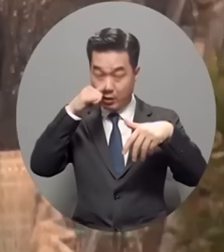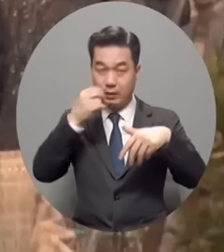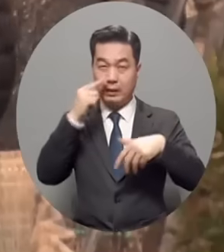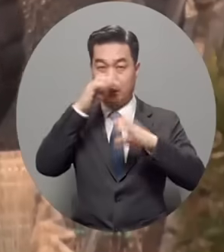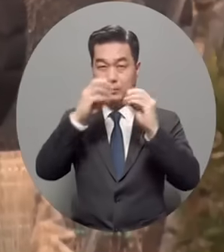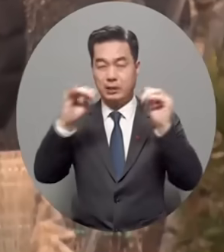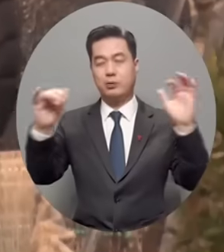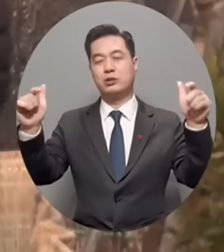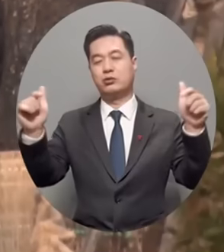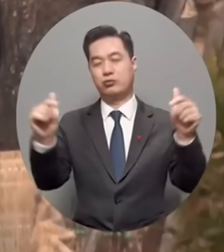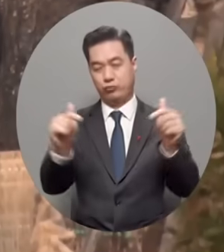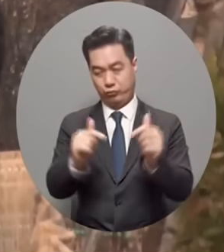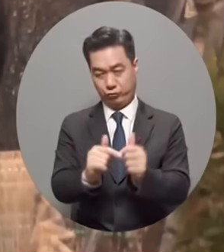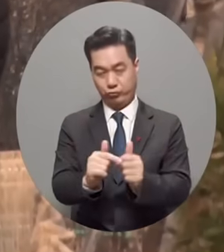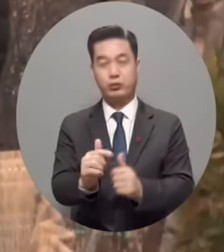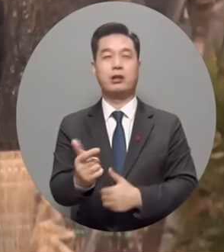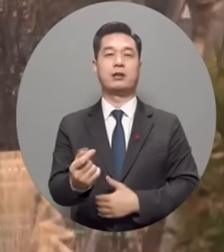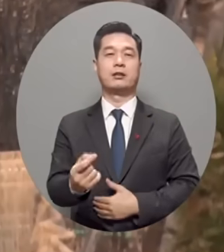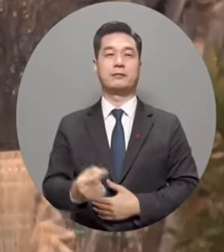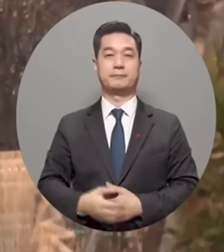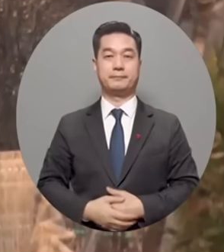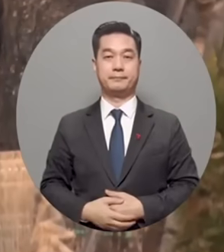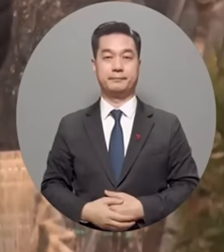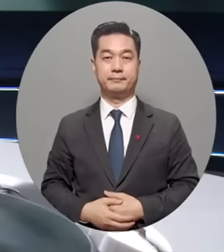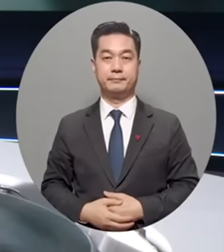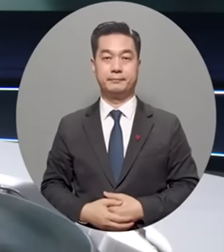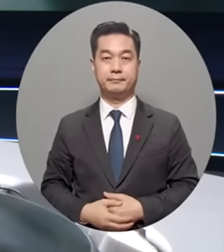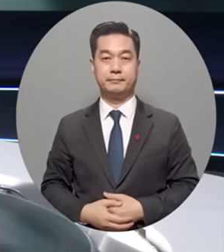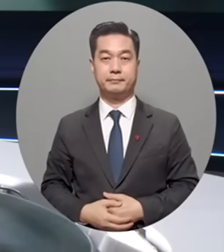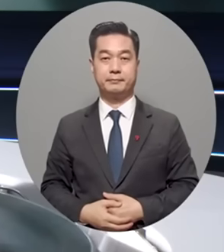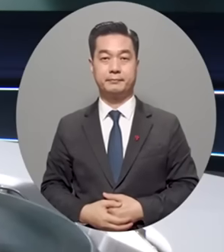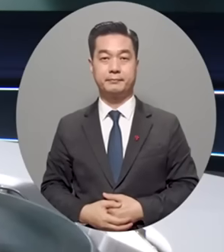해소되겠습니다. MBC 뉴스 양소연입니다.